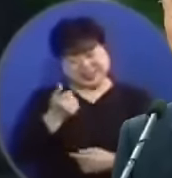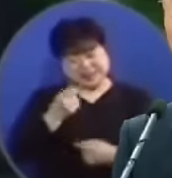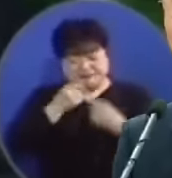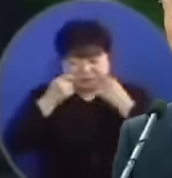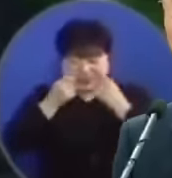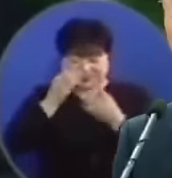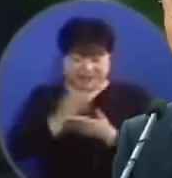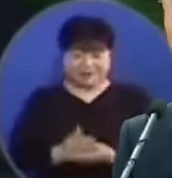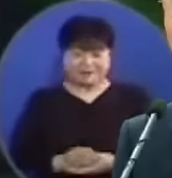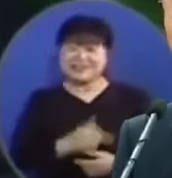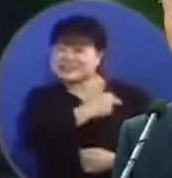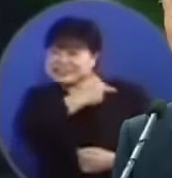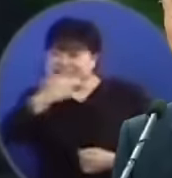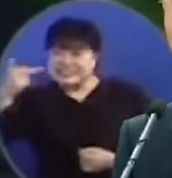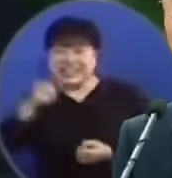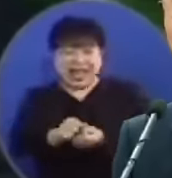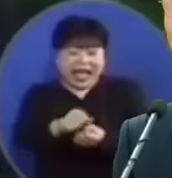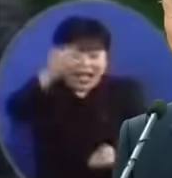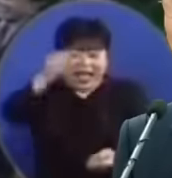말고.